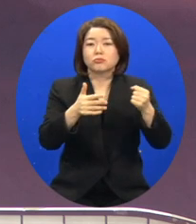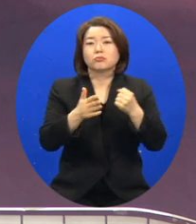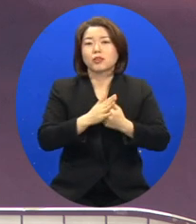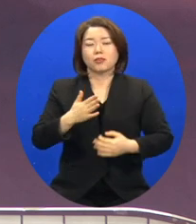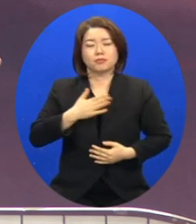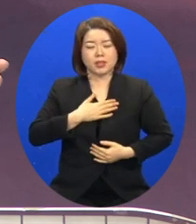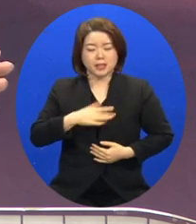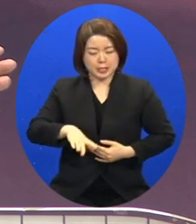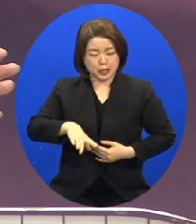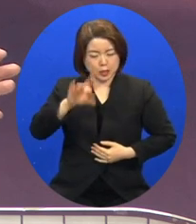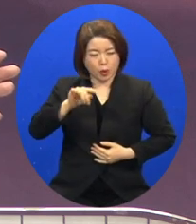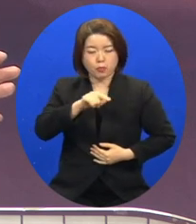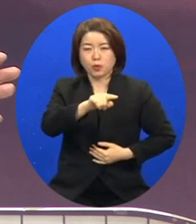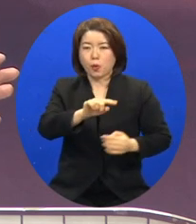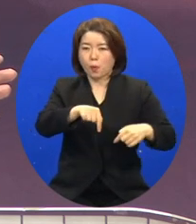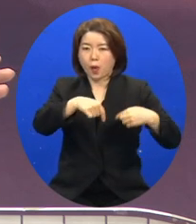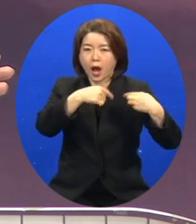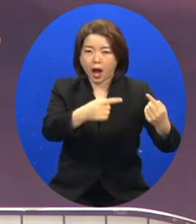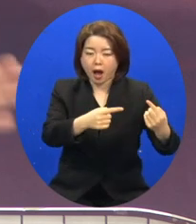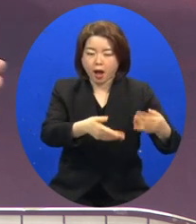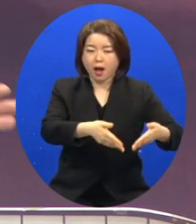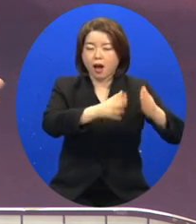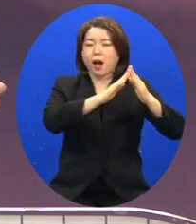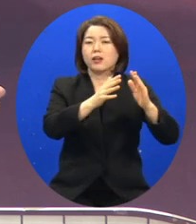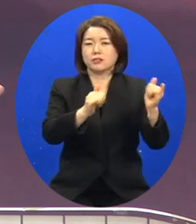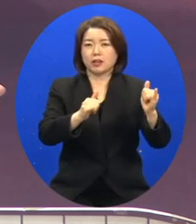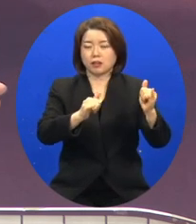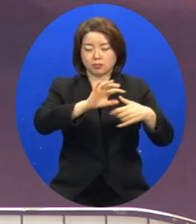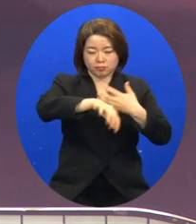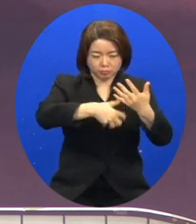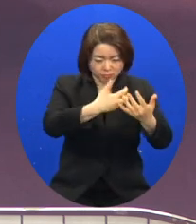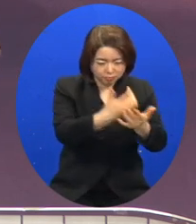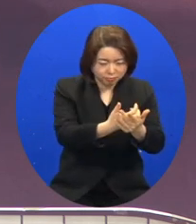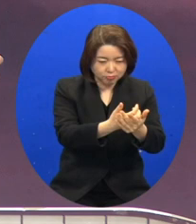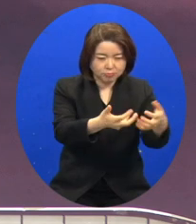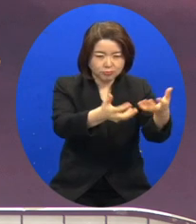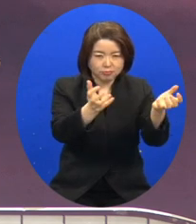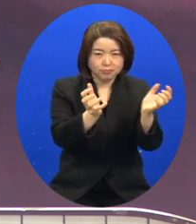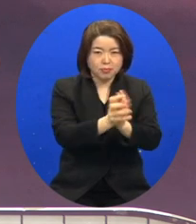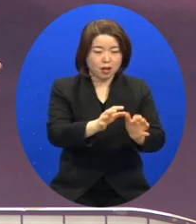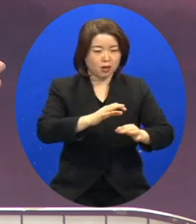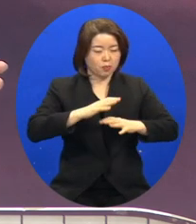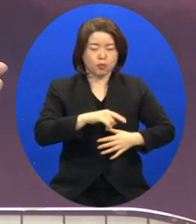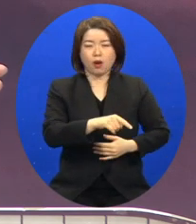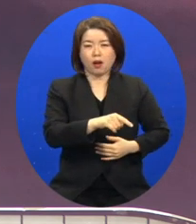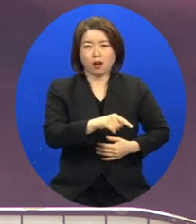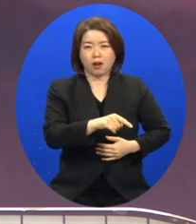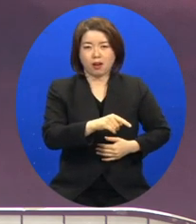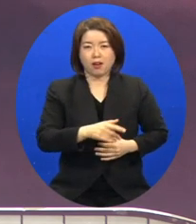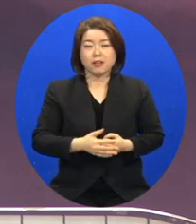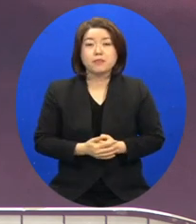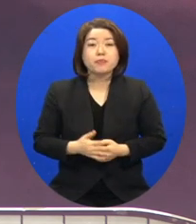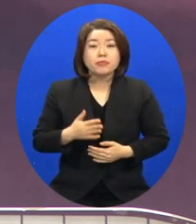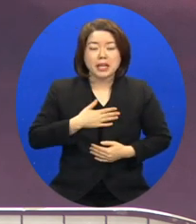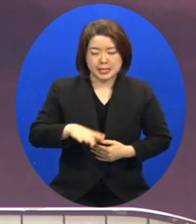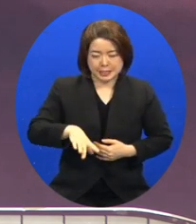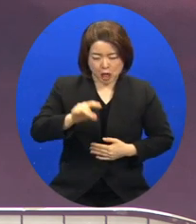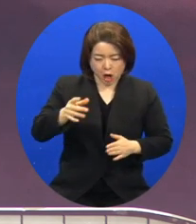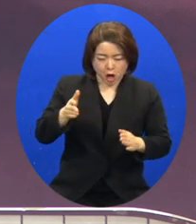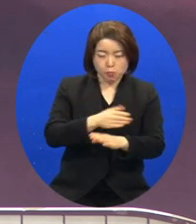처음 교회를 가지 세운 사람이야 개척 파지 요 개척 파가 무섭습니다 나는 처음부터